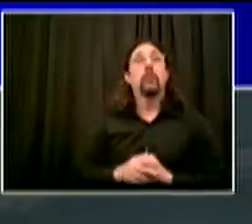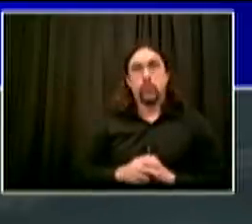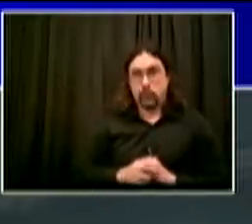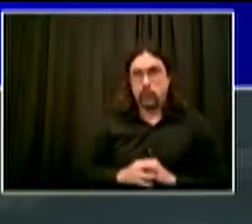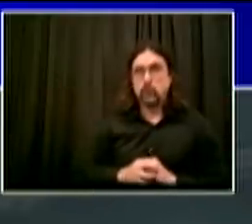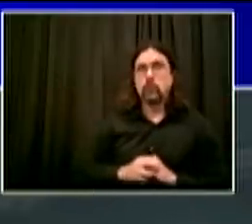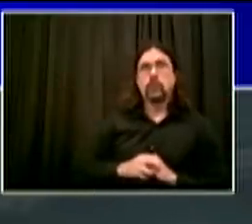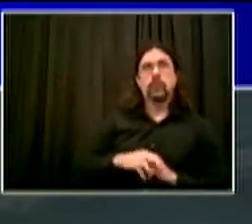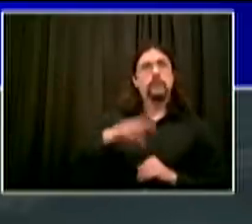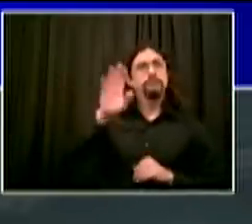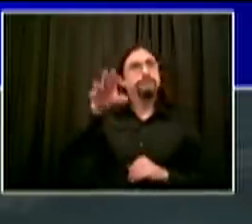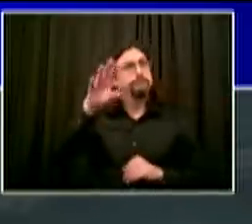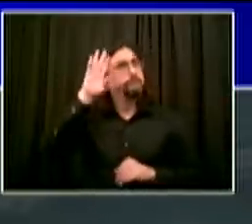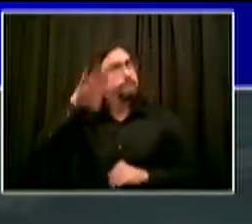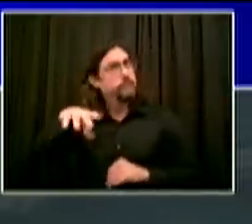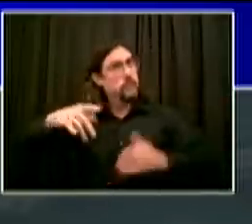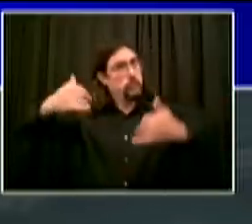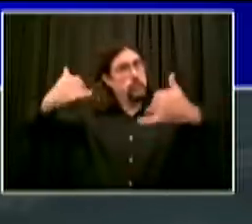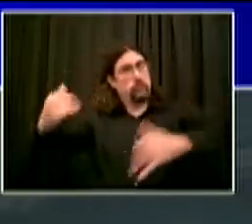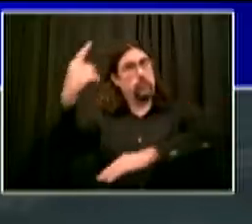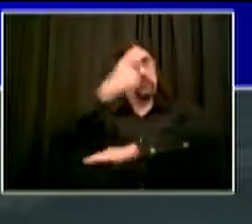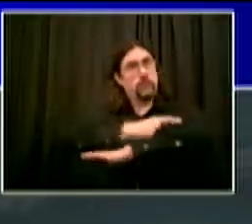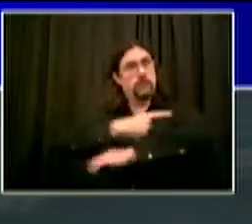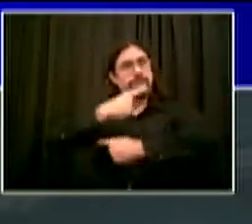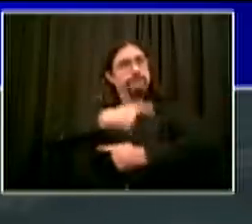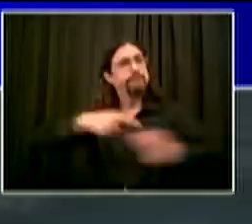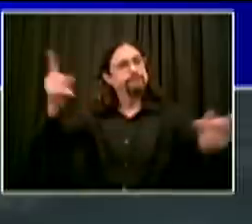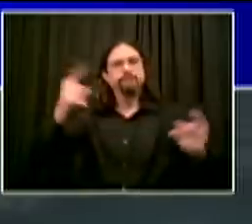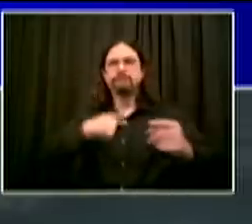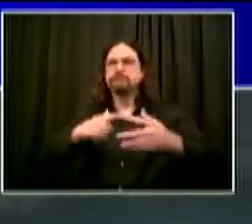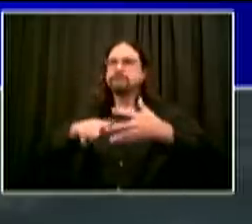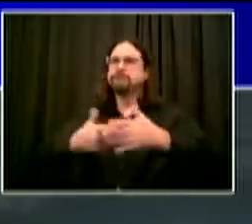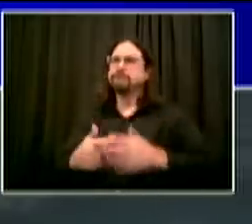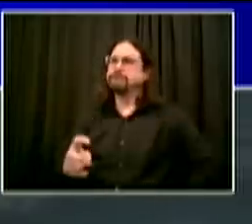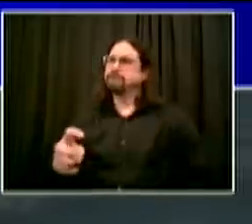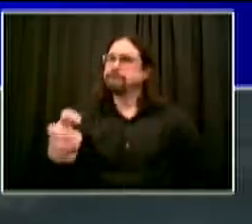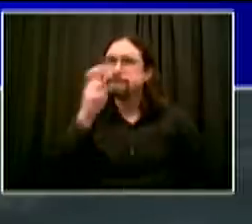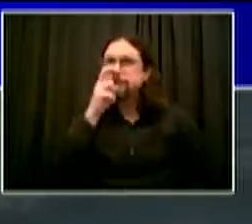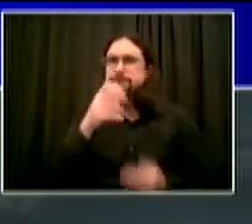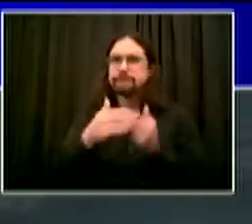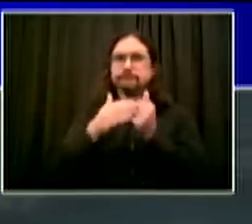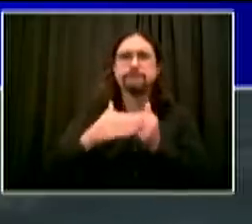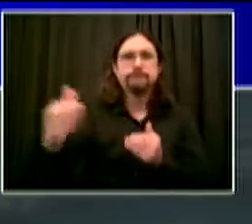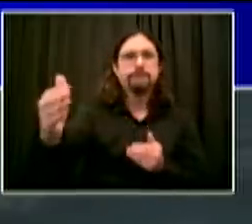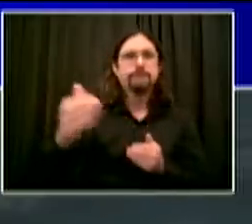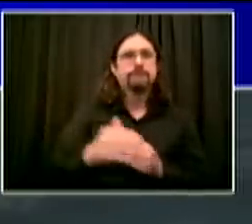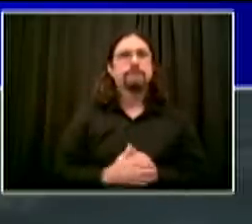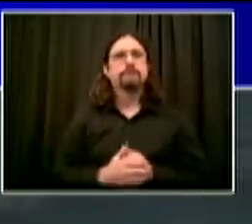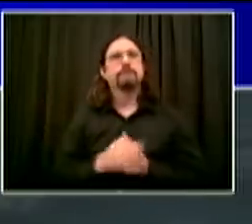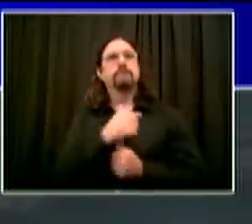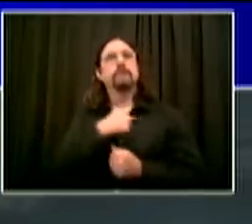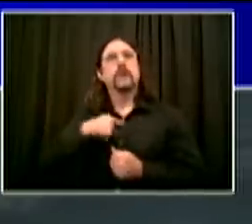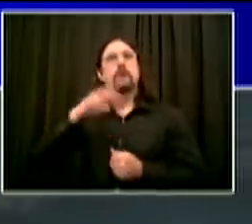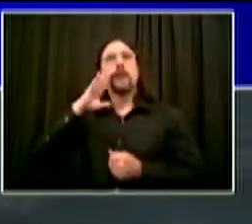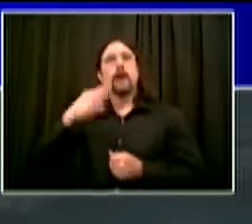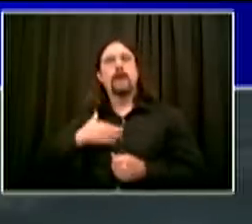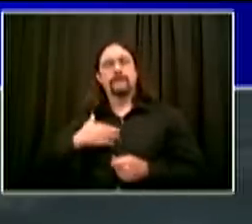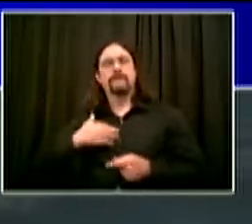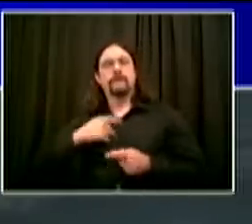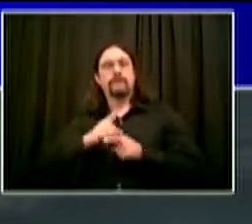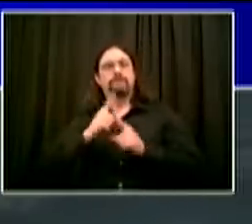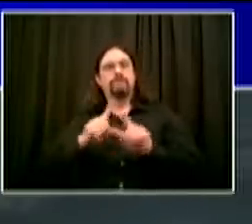город. Людей, въезжающих в город, будут информировать о карантине, о том, что